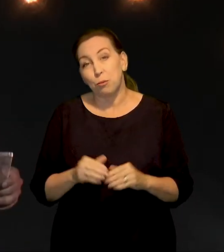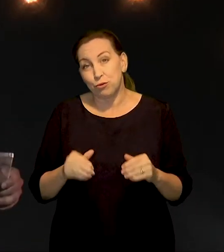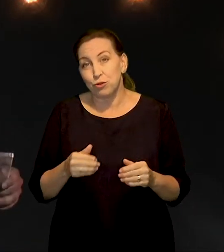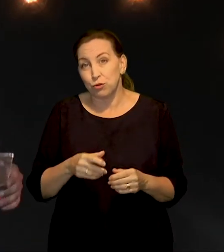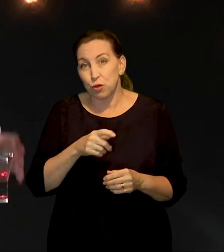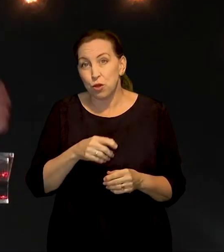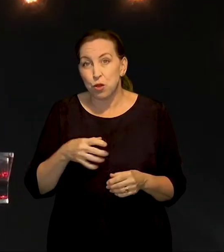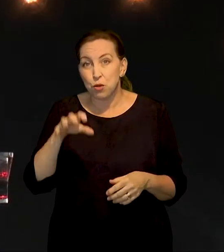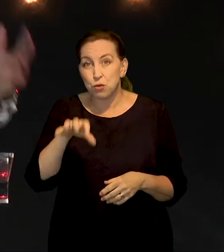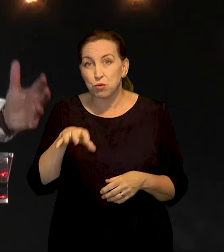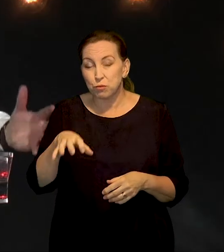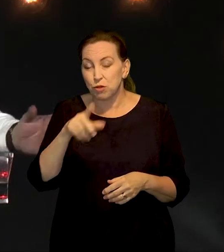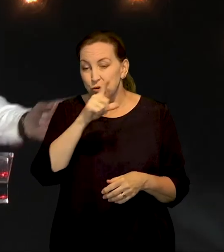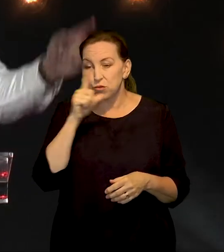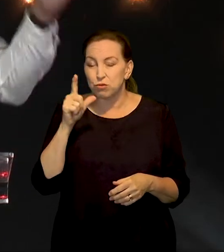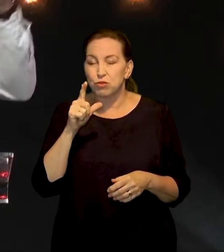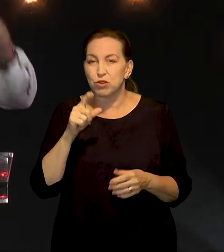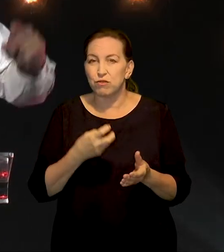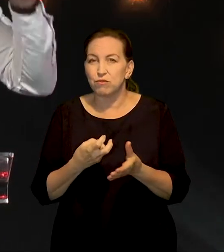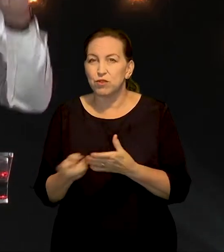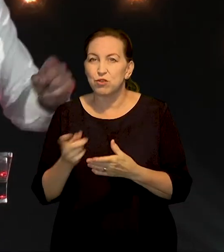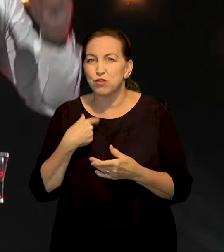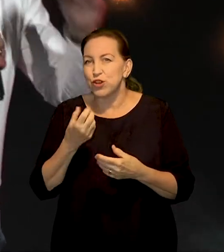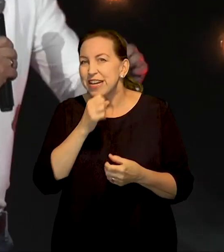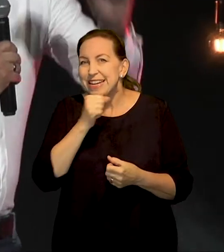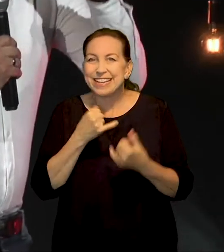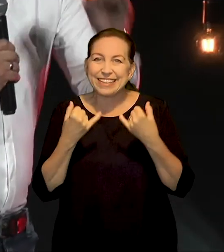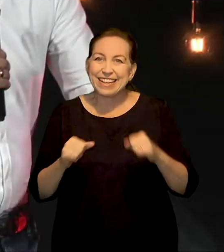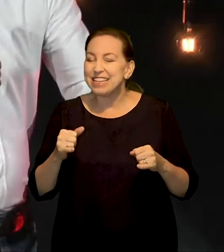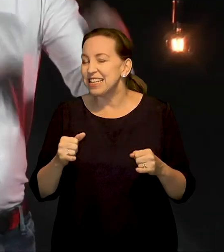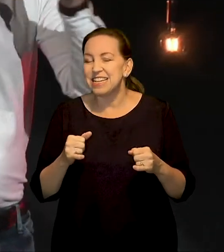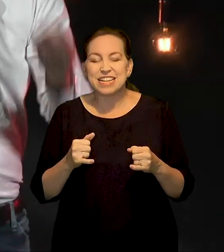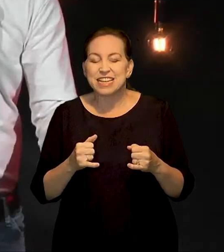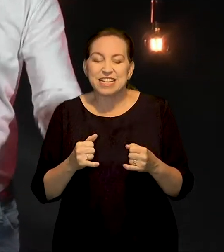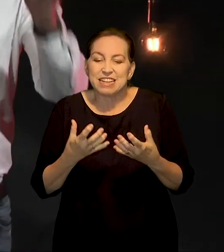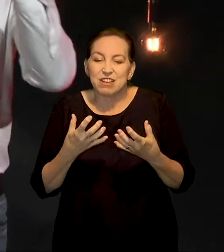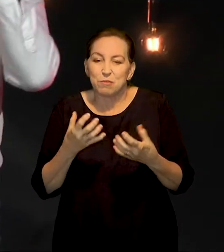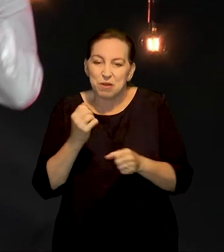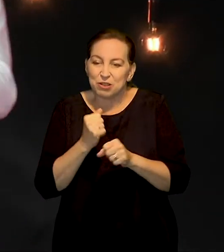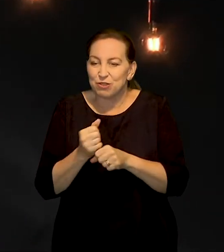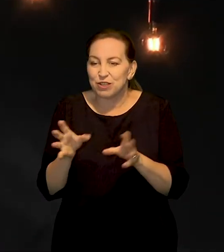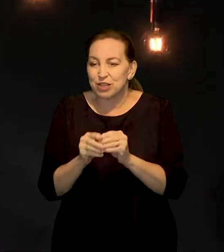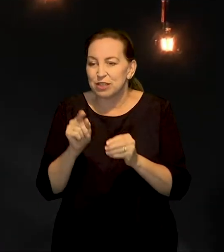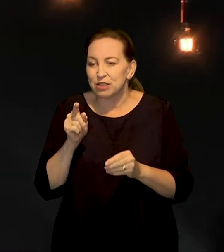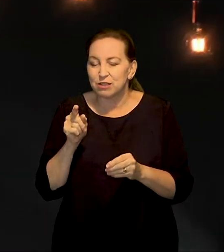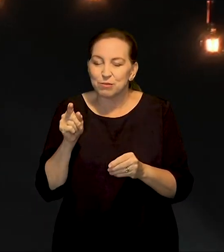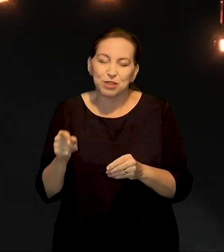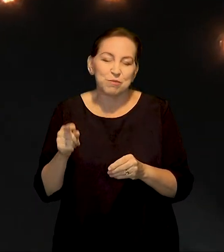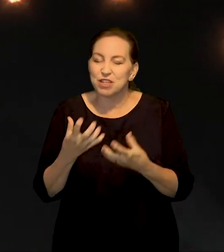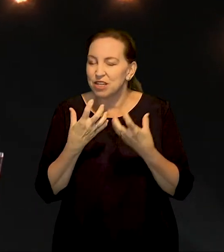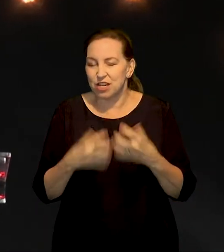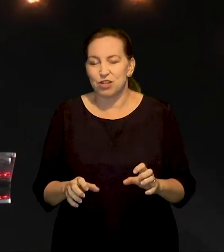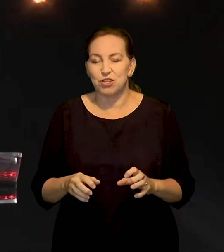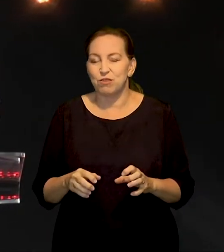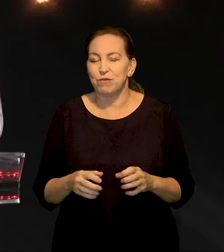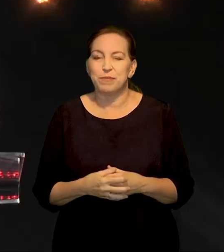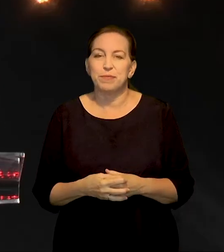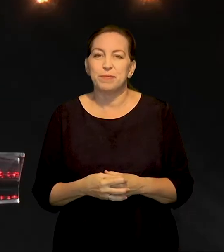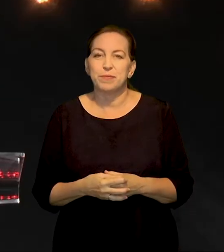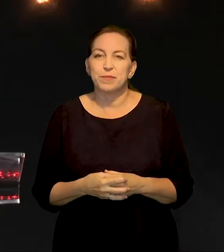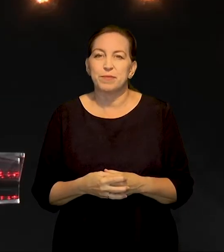Dziwne zachowanie. Ci robotnicy, którzy chcieli